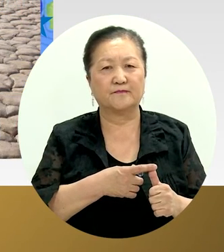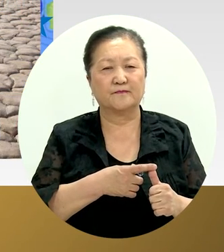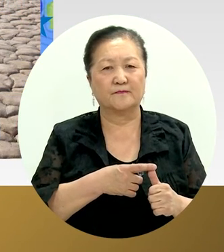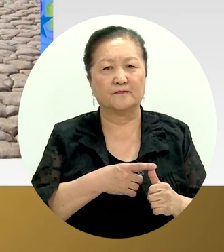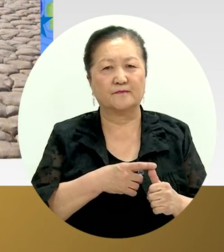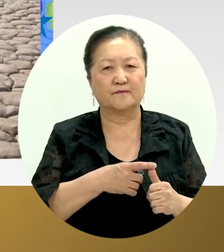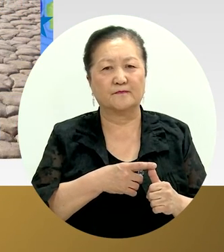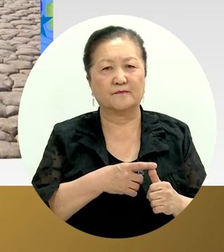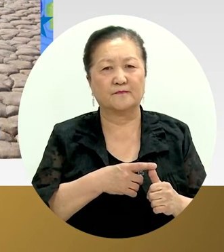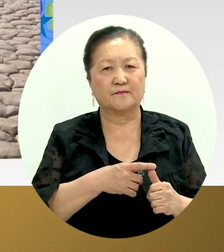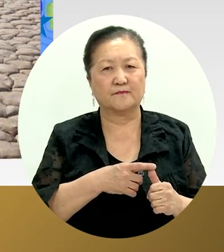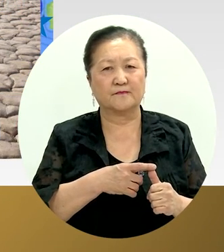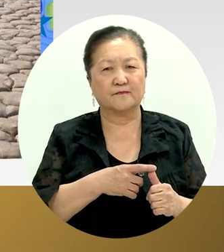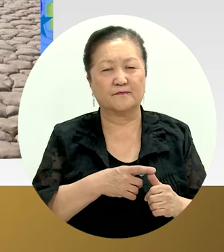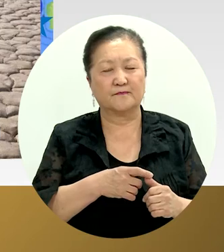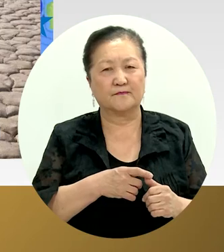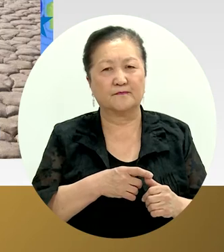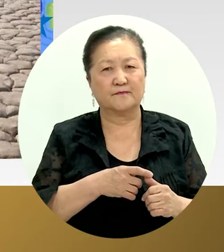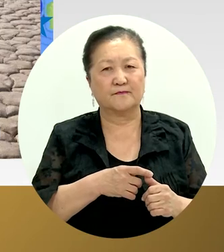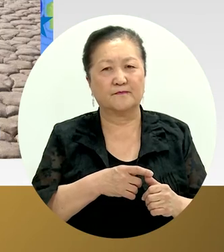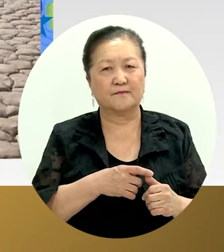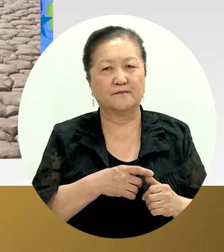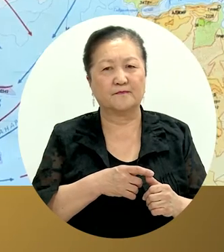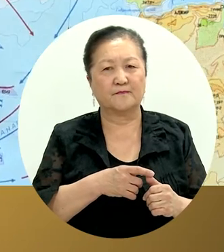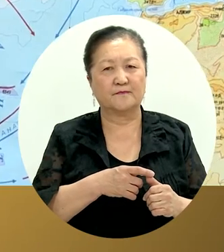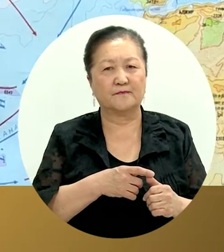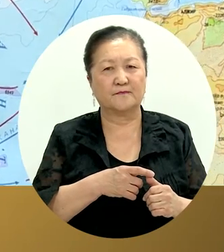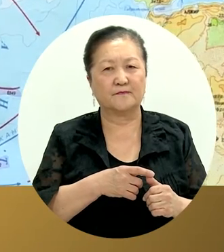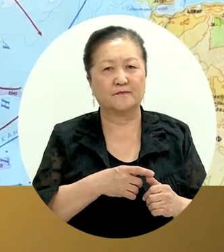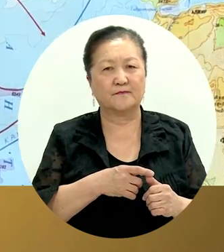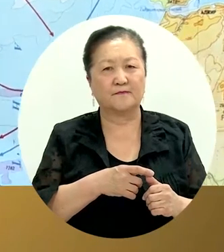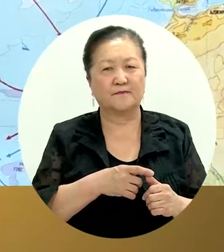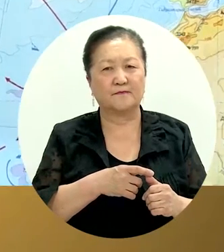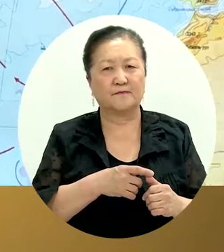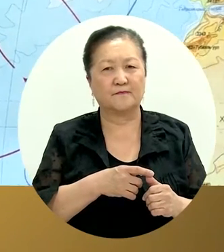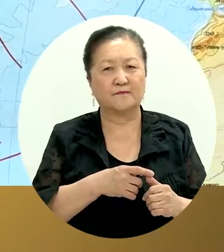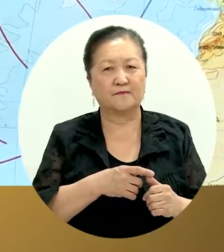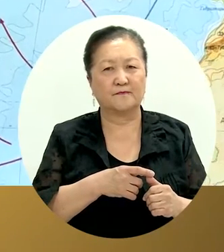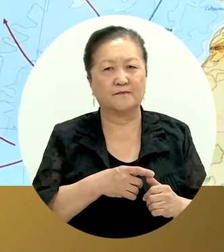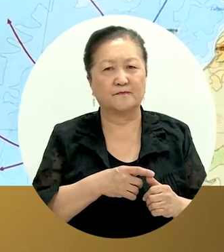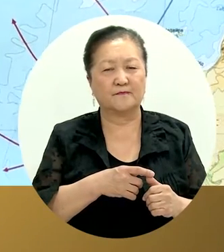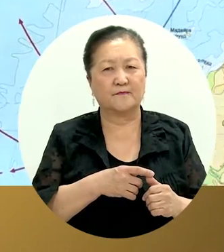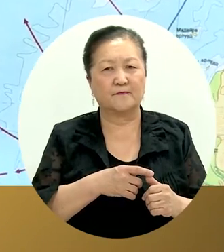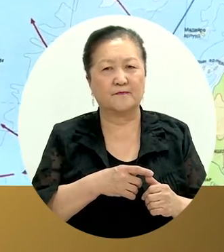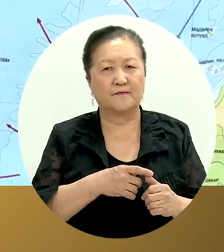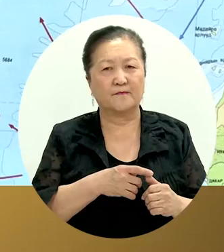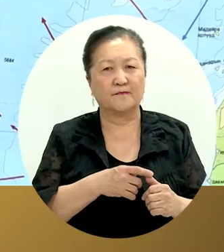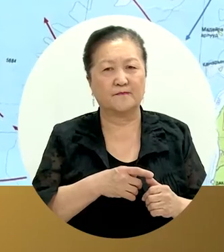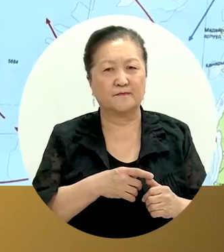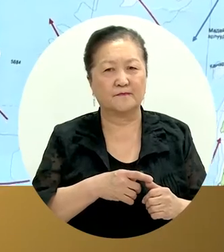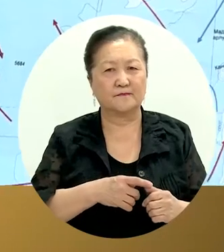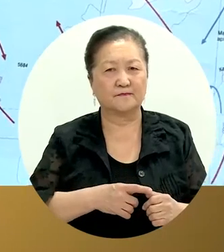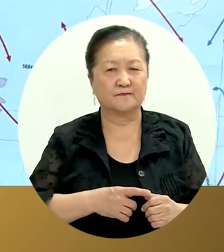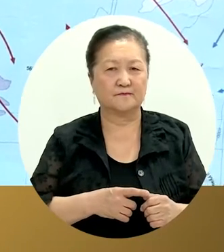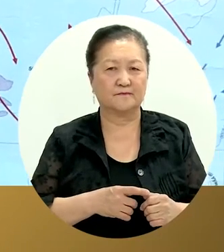За жишээ болгоод газар орны зургийг оруллаа. Тэгэхээр ийм Америкийн баруун өргийн нутгуудад уур амьсгалд нөлөөлдөг